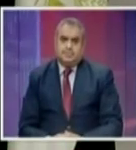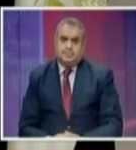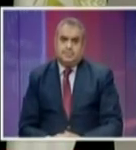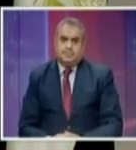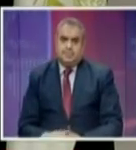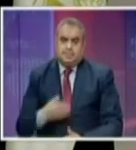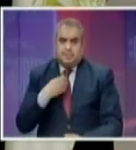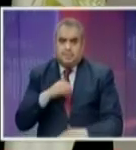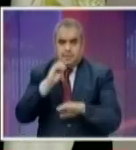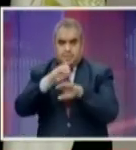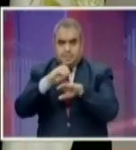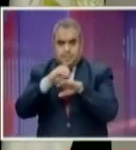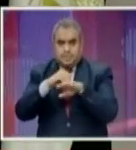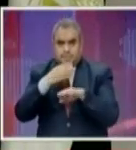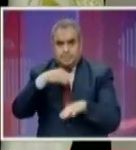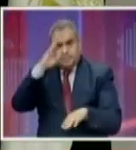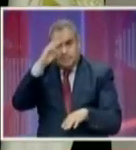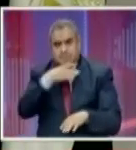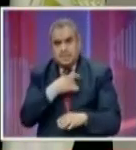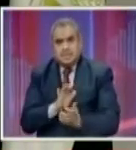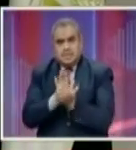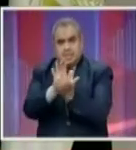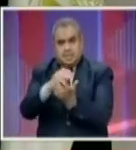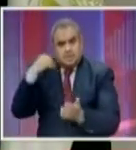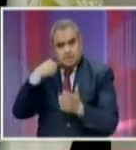انا بحب التكريم ده جدا،